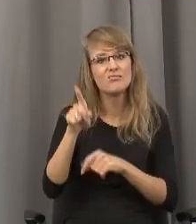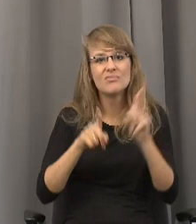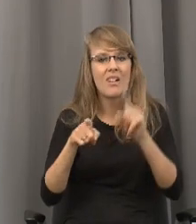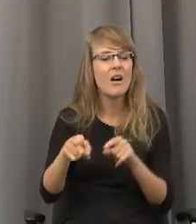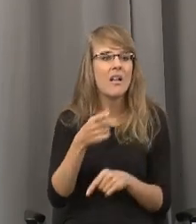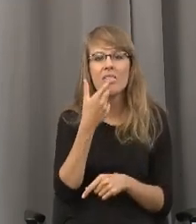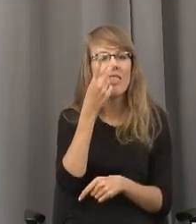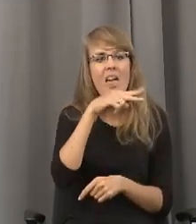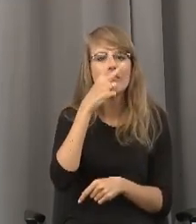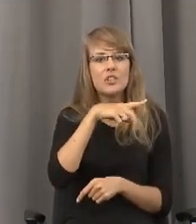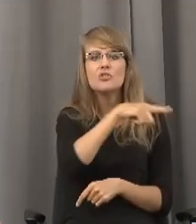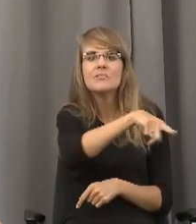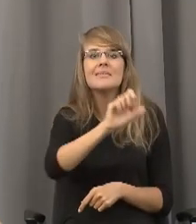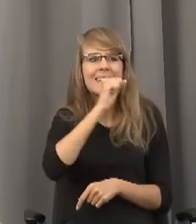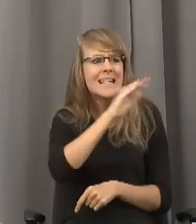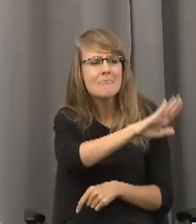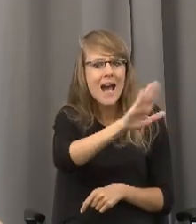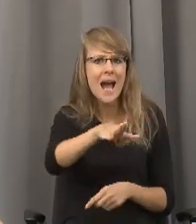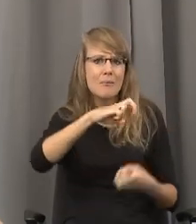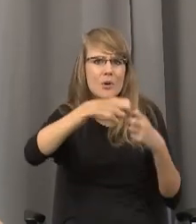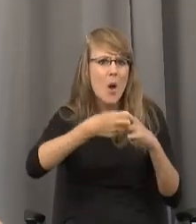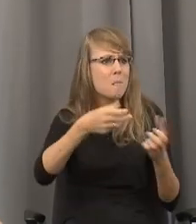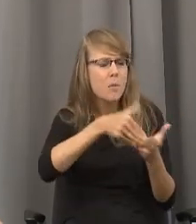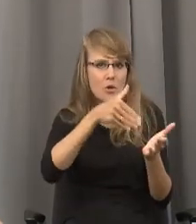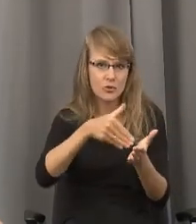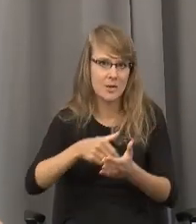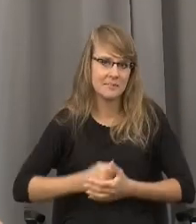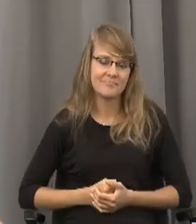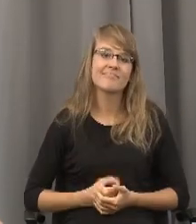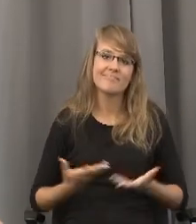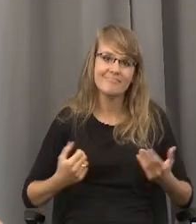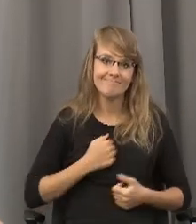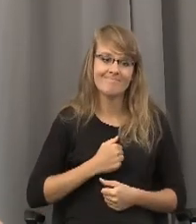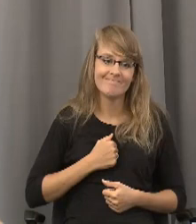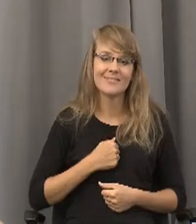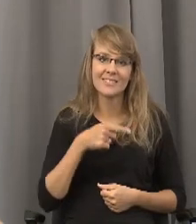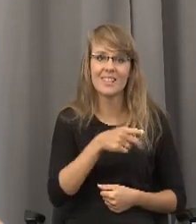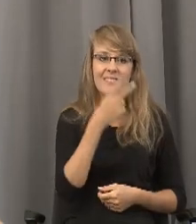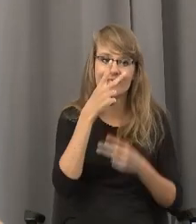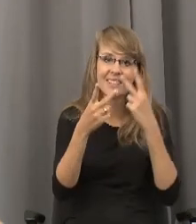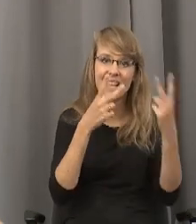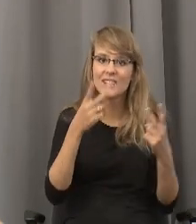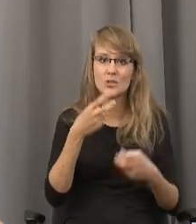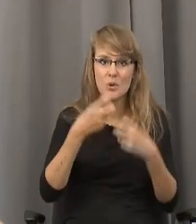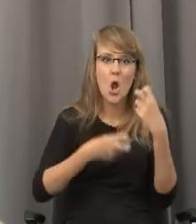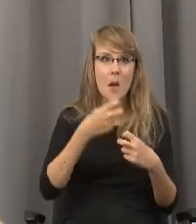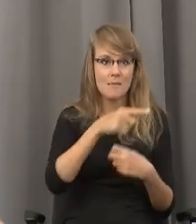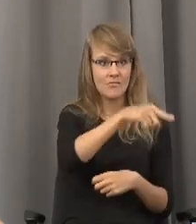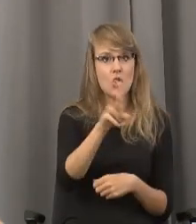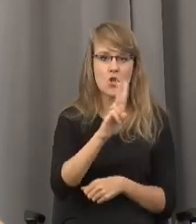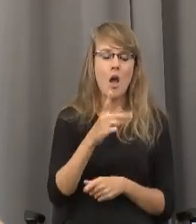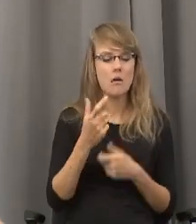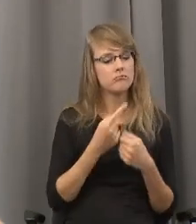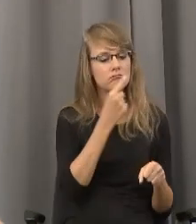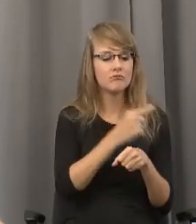terenie. I to jest niestety coś, co się powtarza i co się powtarza także w tym raporcie. Świadomość wśród decydentów na